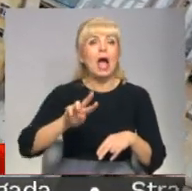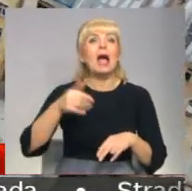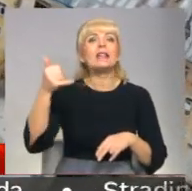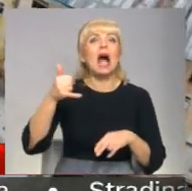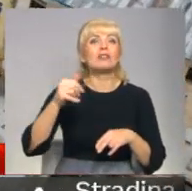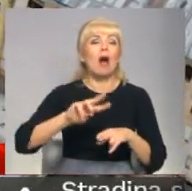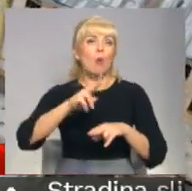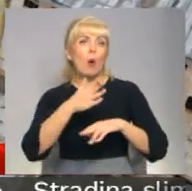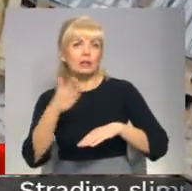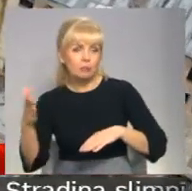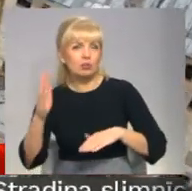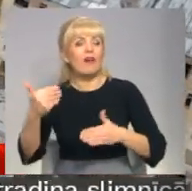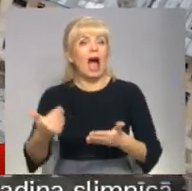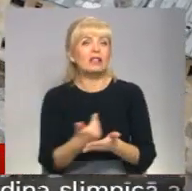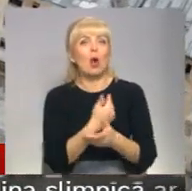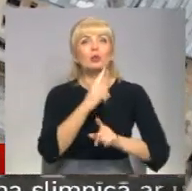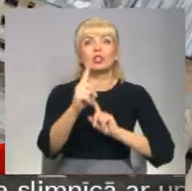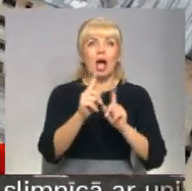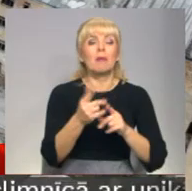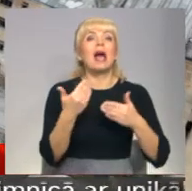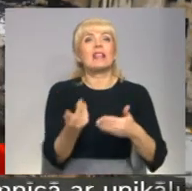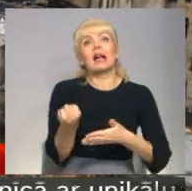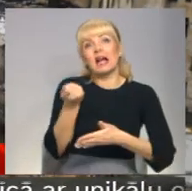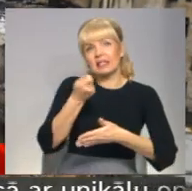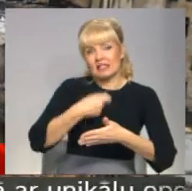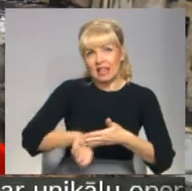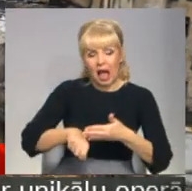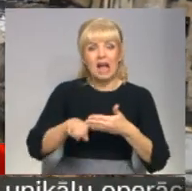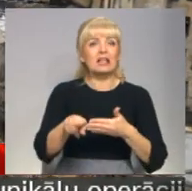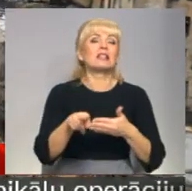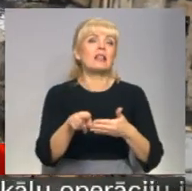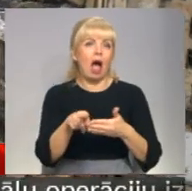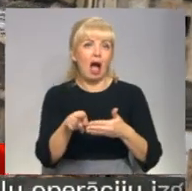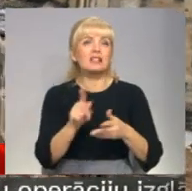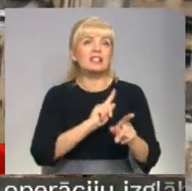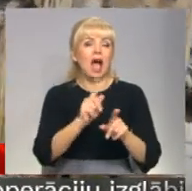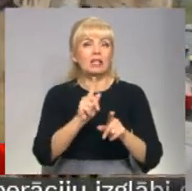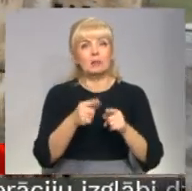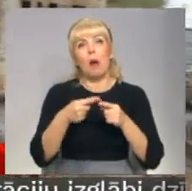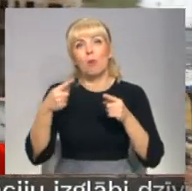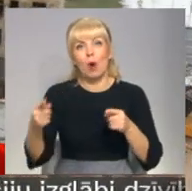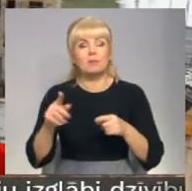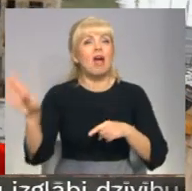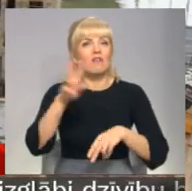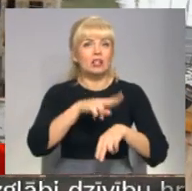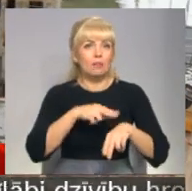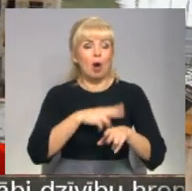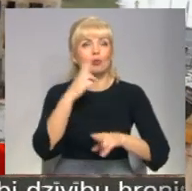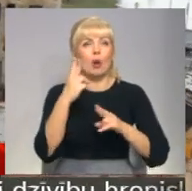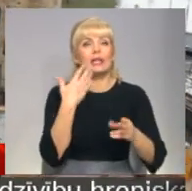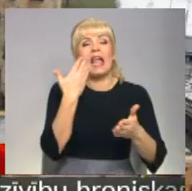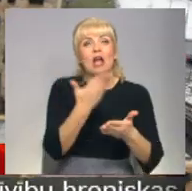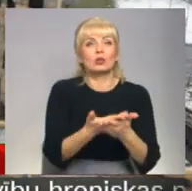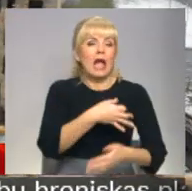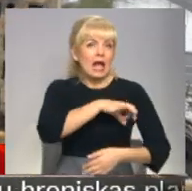varētu atjaunot satiksmi pašlaik transportam slēgtajā Raņķa dambja posmā. Valsts policija par ugunsgrēku ierosinājusi